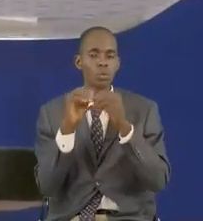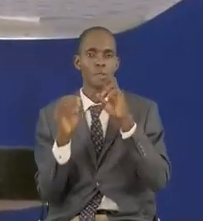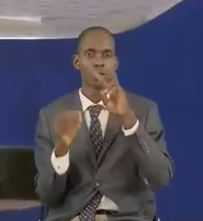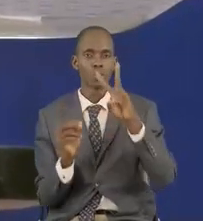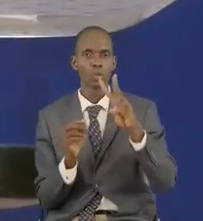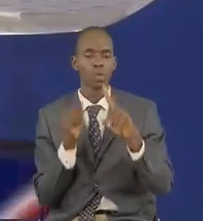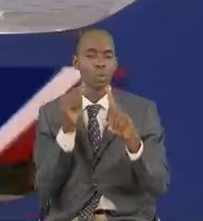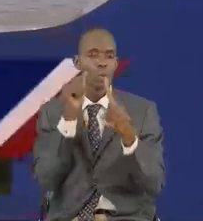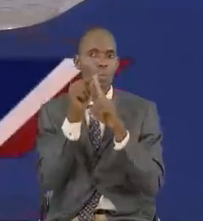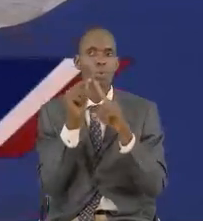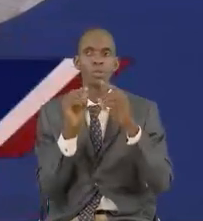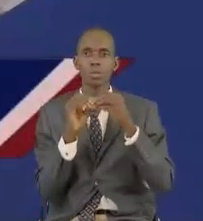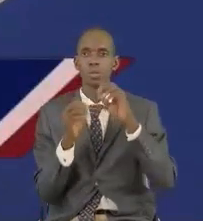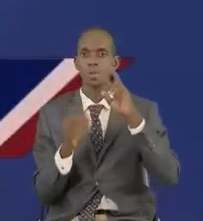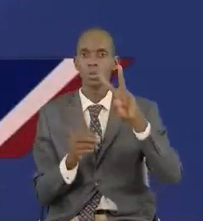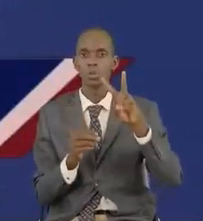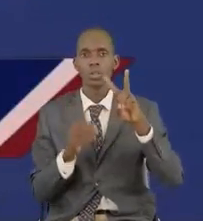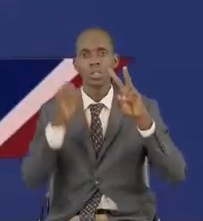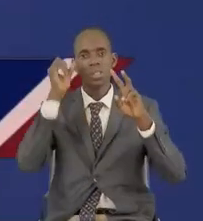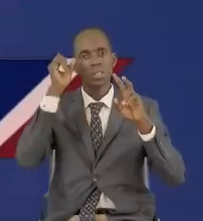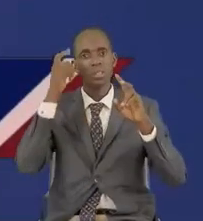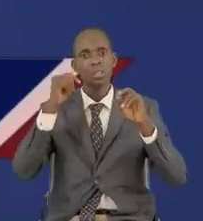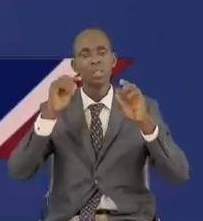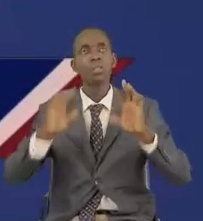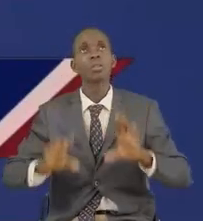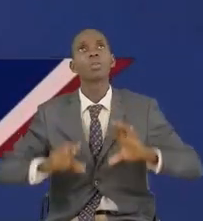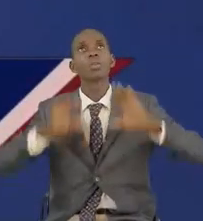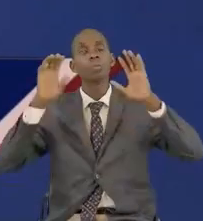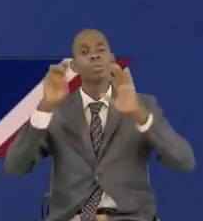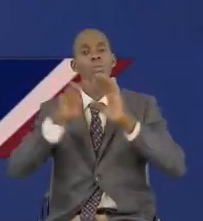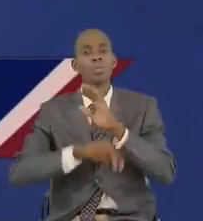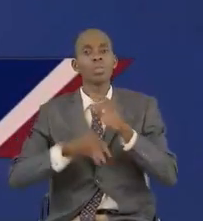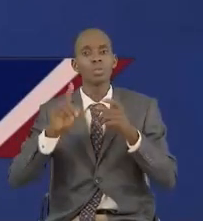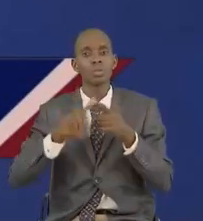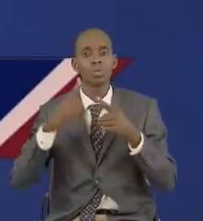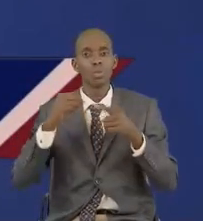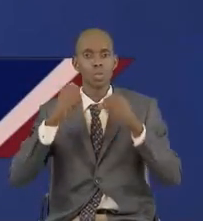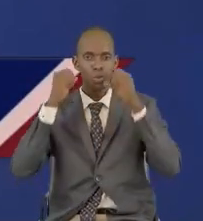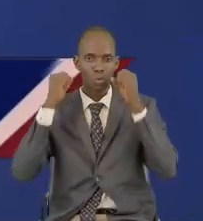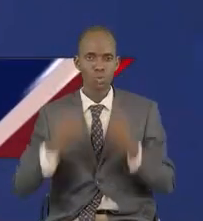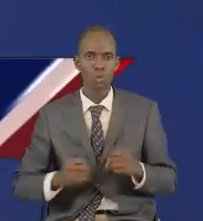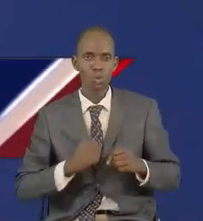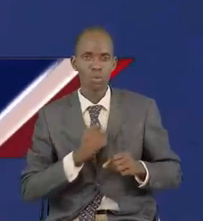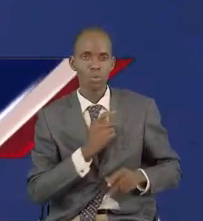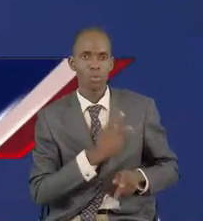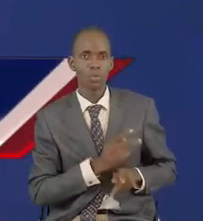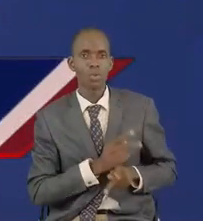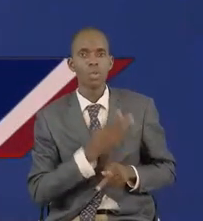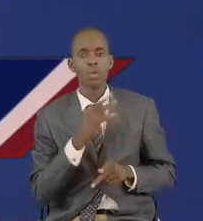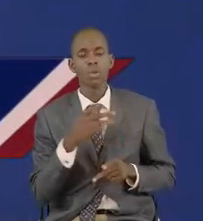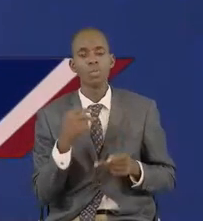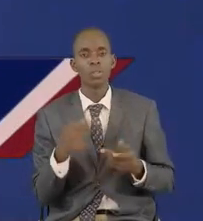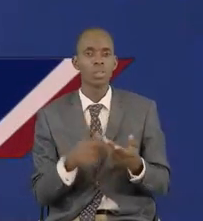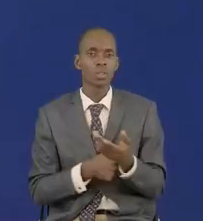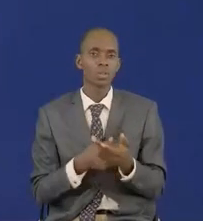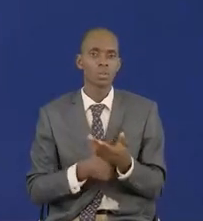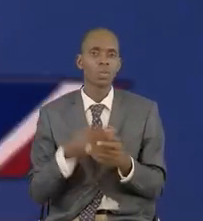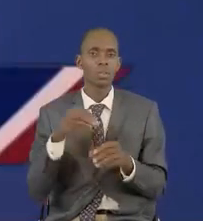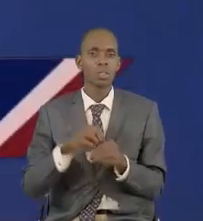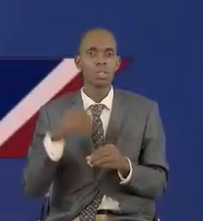deuxième point c'est l'engagement à la ferme préservation de l'Évangile nous